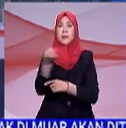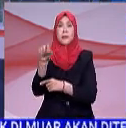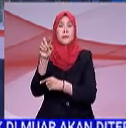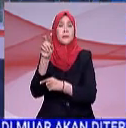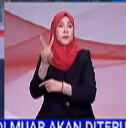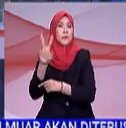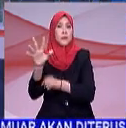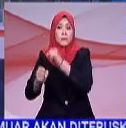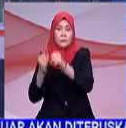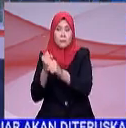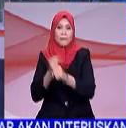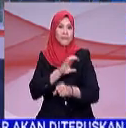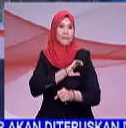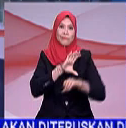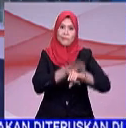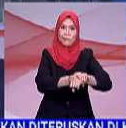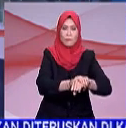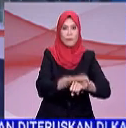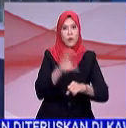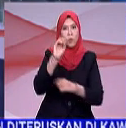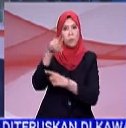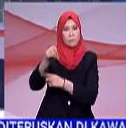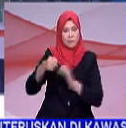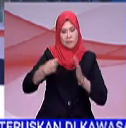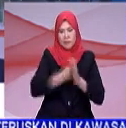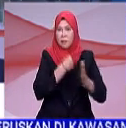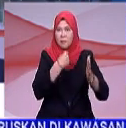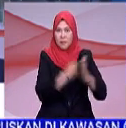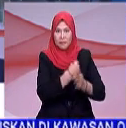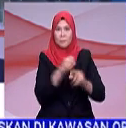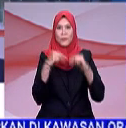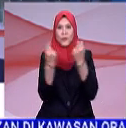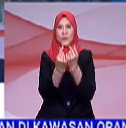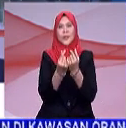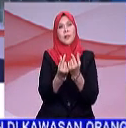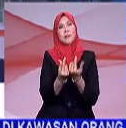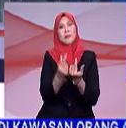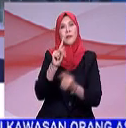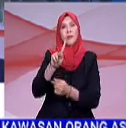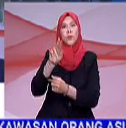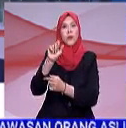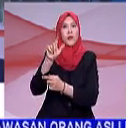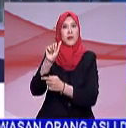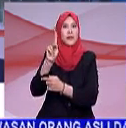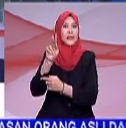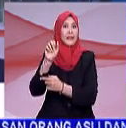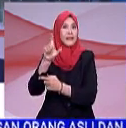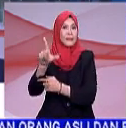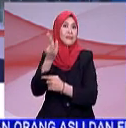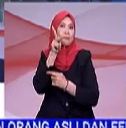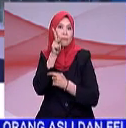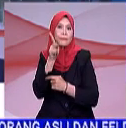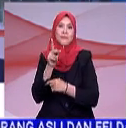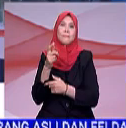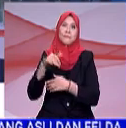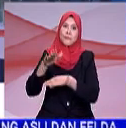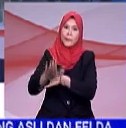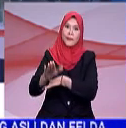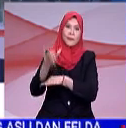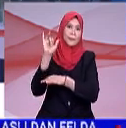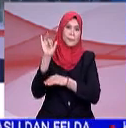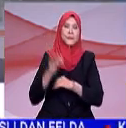25 tahun ditahan dalam Op Samseng jalanan di Kampung Kuala Merah, Kuala Ketil dekat Baling Kedah lewat petang